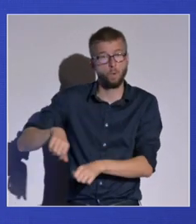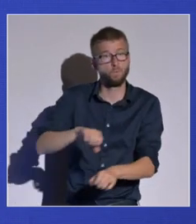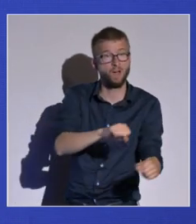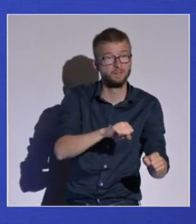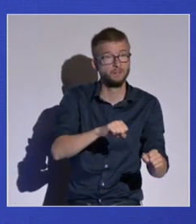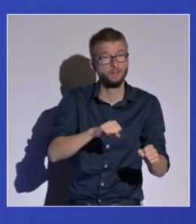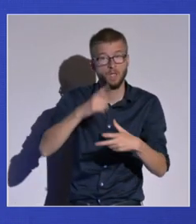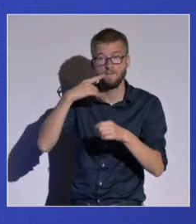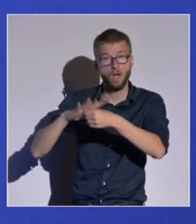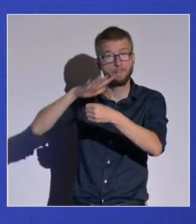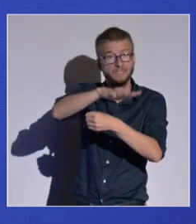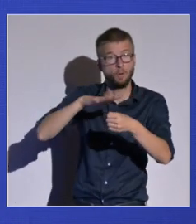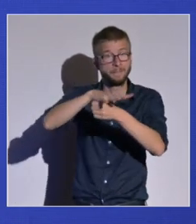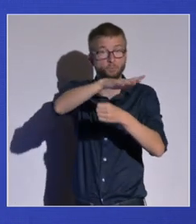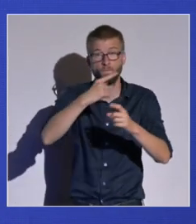multipliée par deux